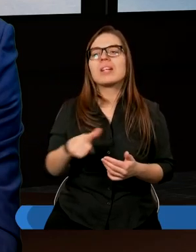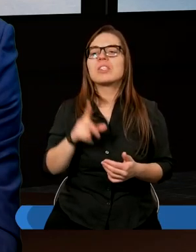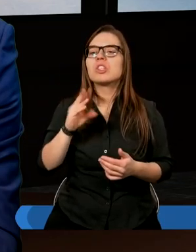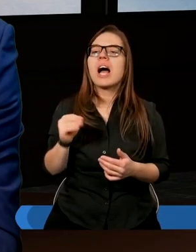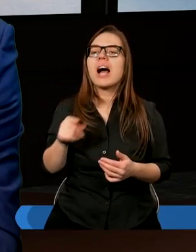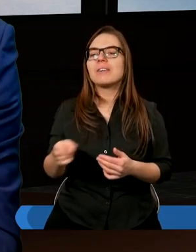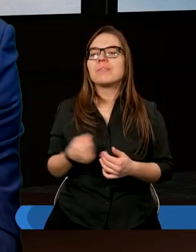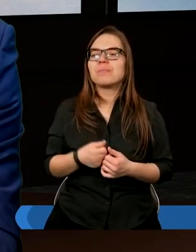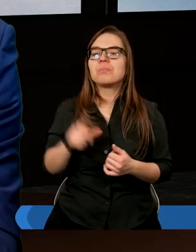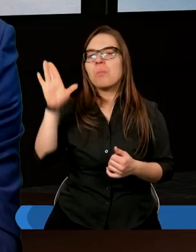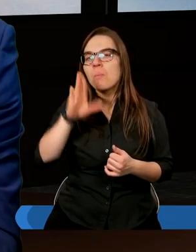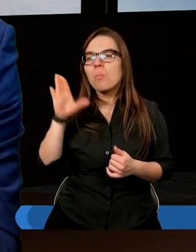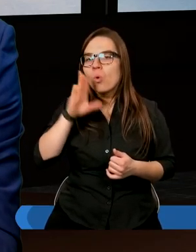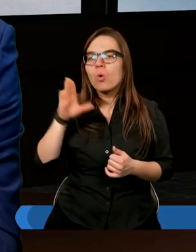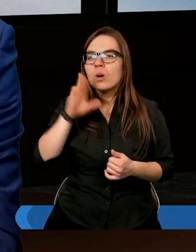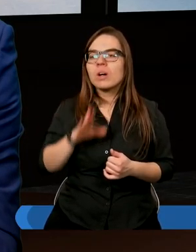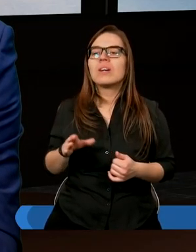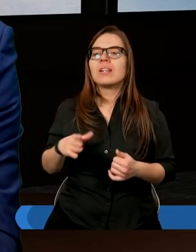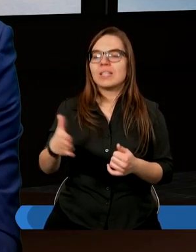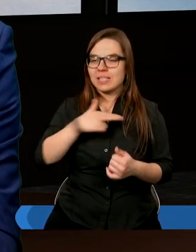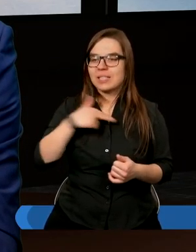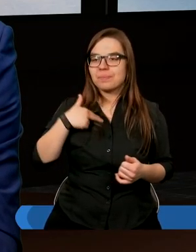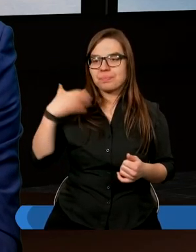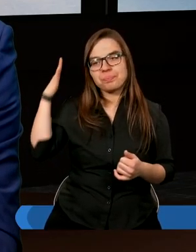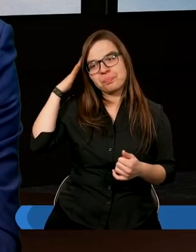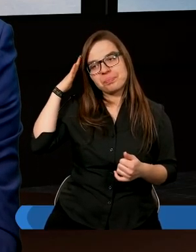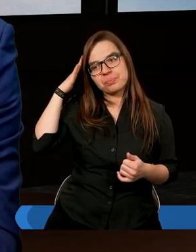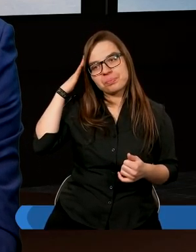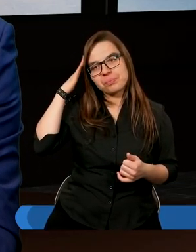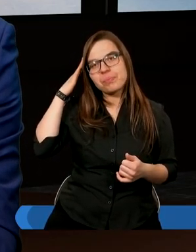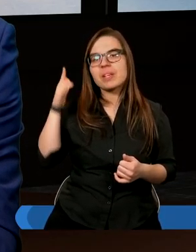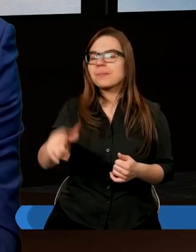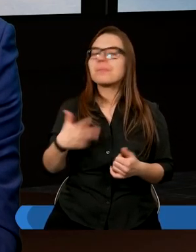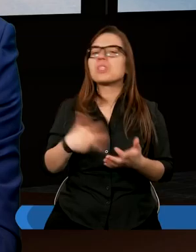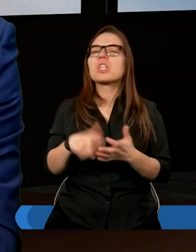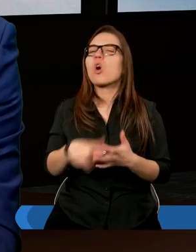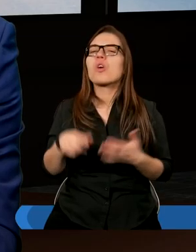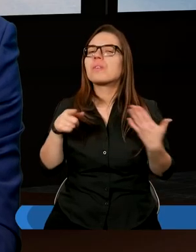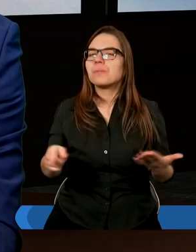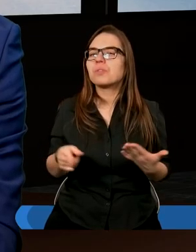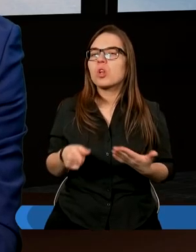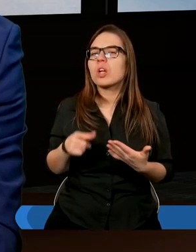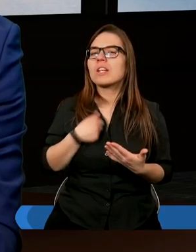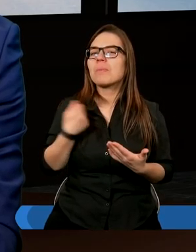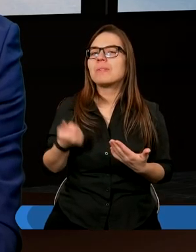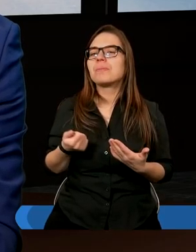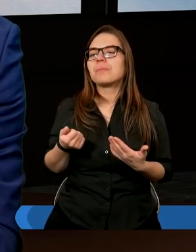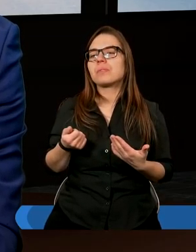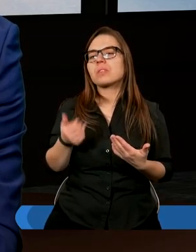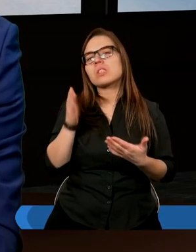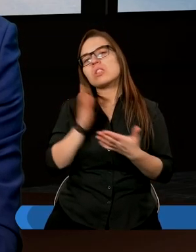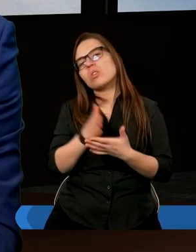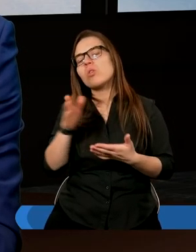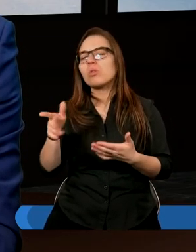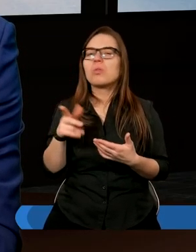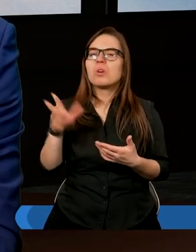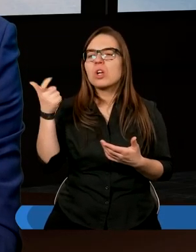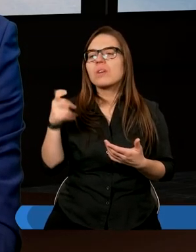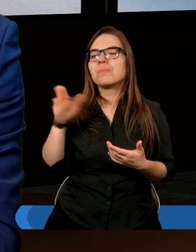że jeżeli pan Bóg nas zna to nie chodzi o to żebyśmy my mówimy że my znamy Boga